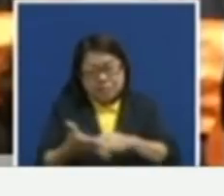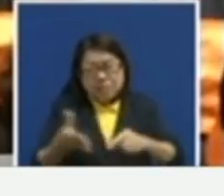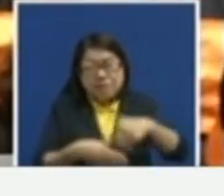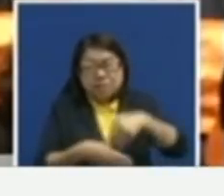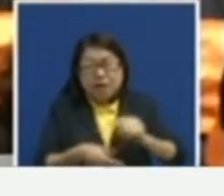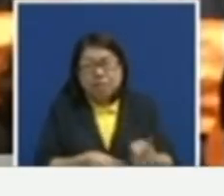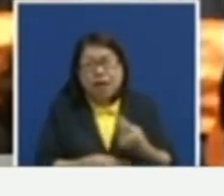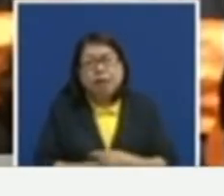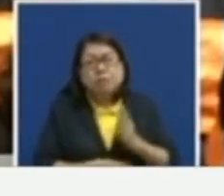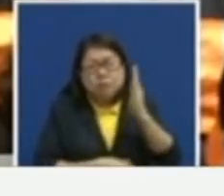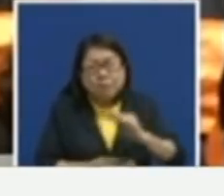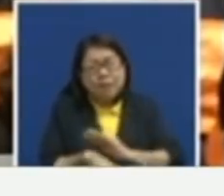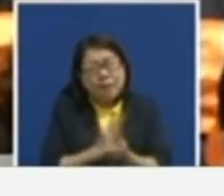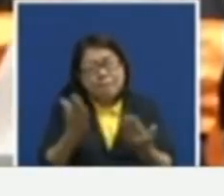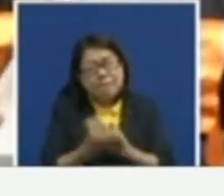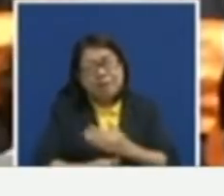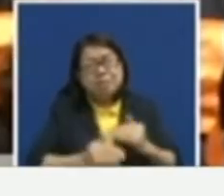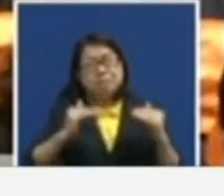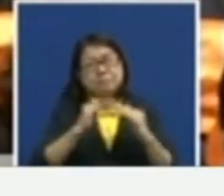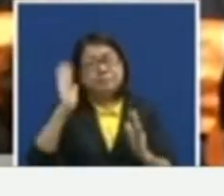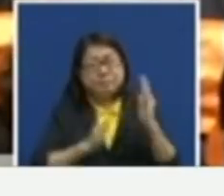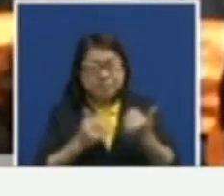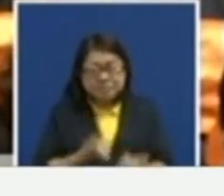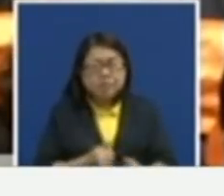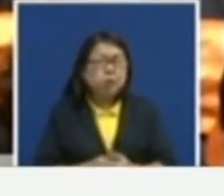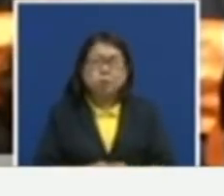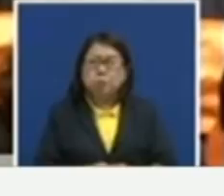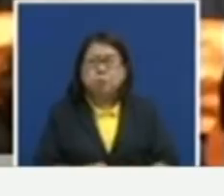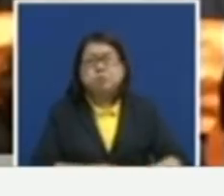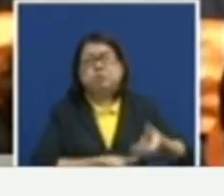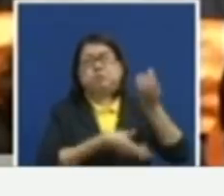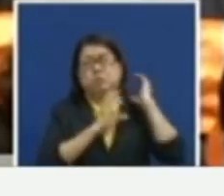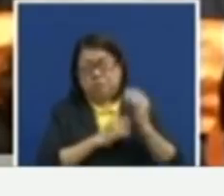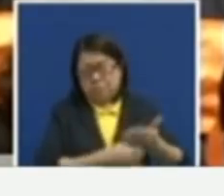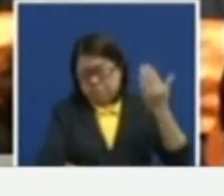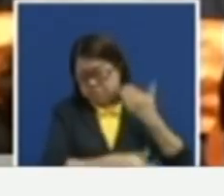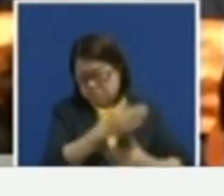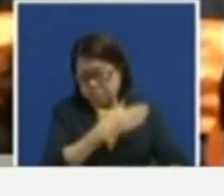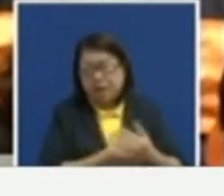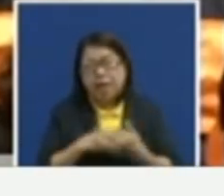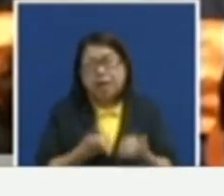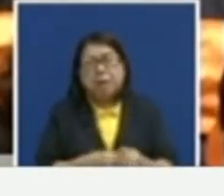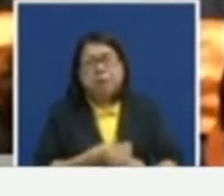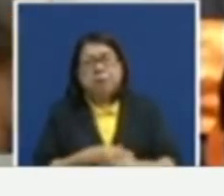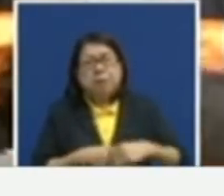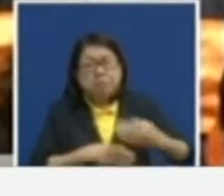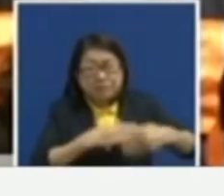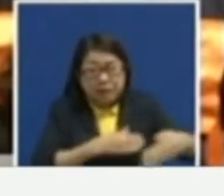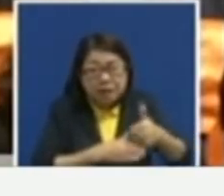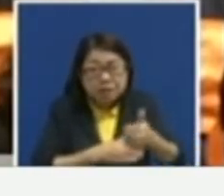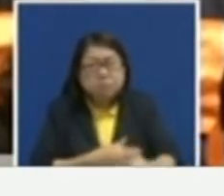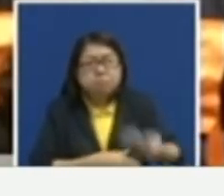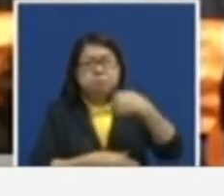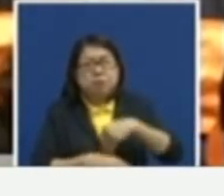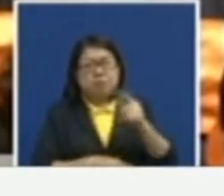ถอยหลังเข้าคลองยิ่งกว่าเข้าคลองเข้าลงทะเลสุดท้ายไปท่านเลขาธิการลองประ